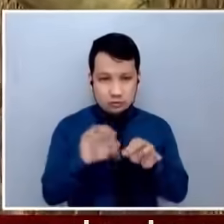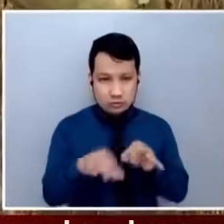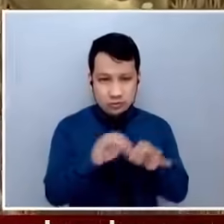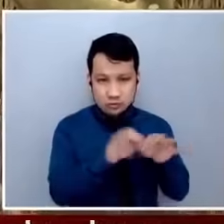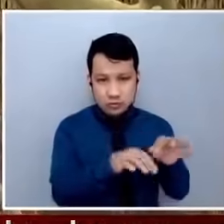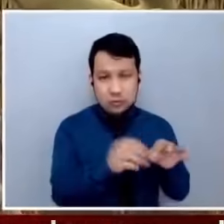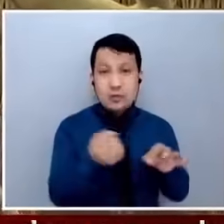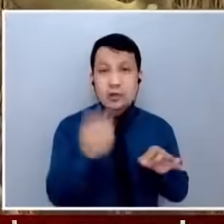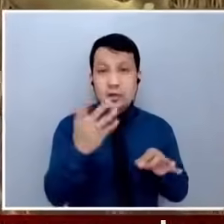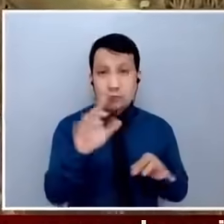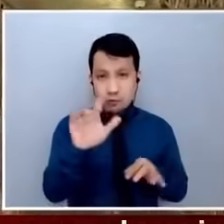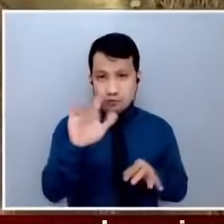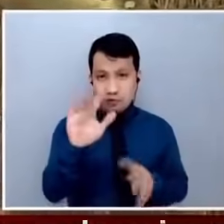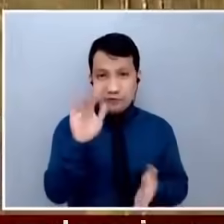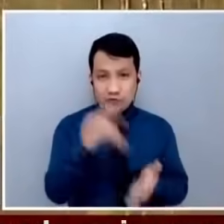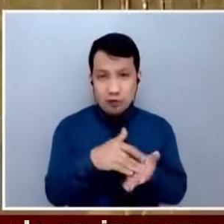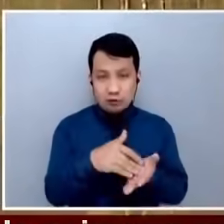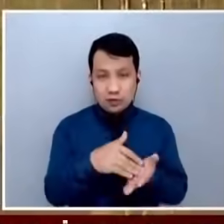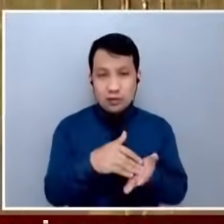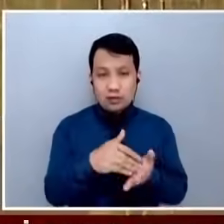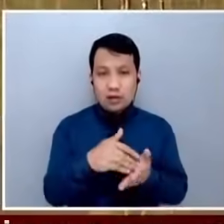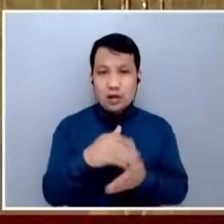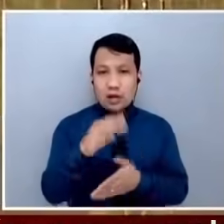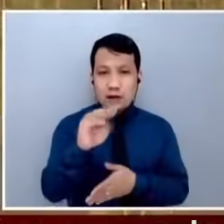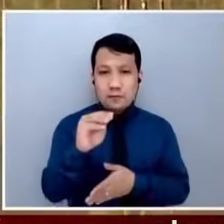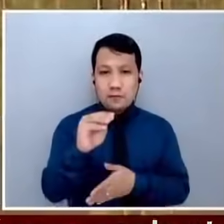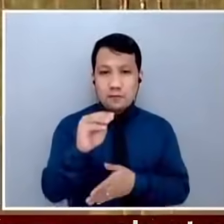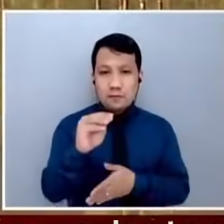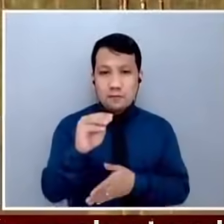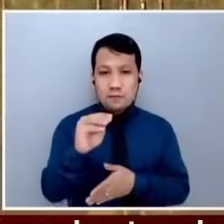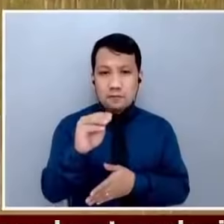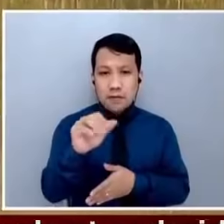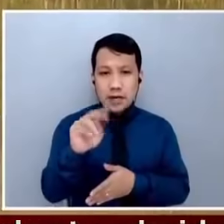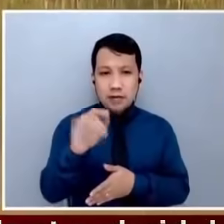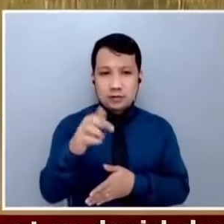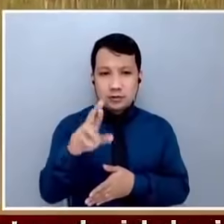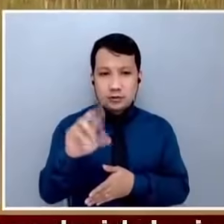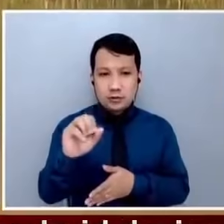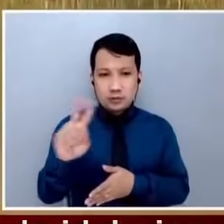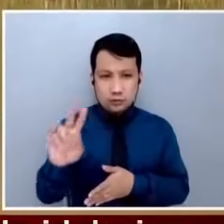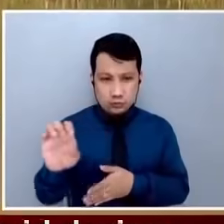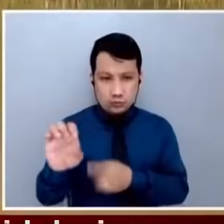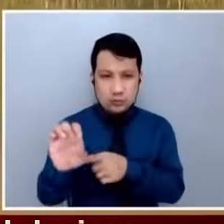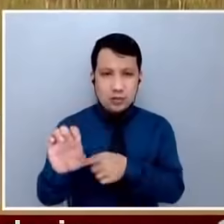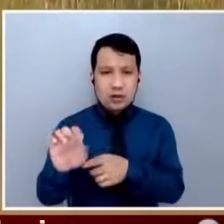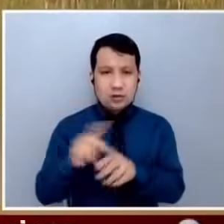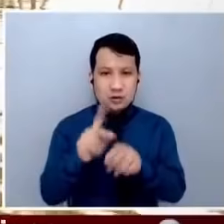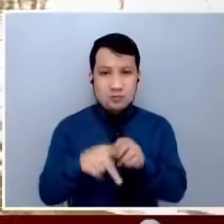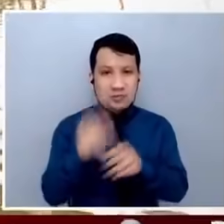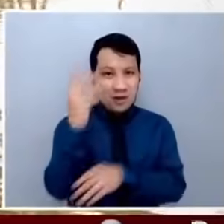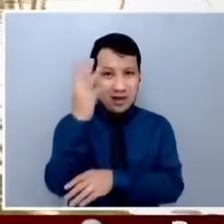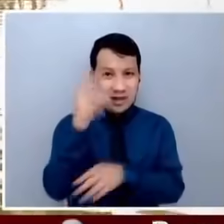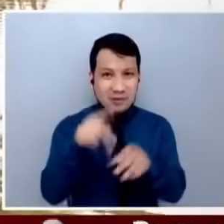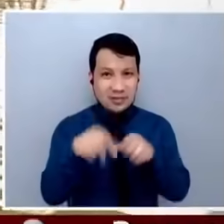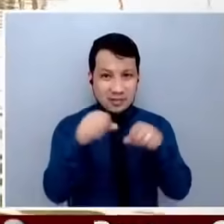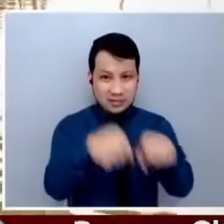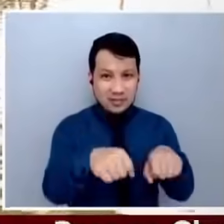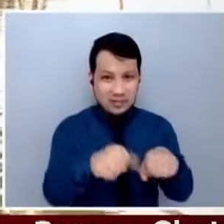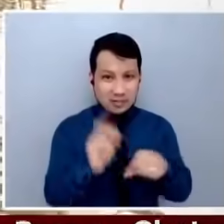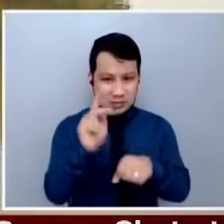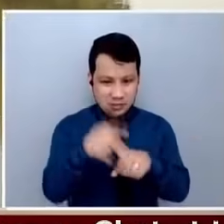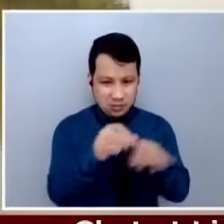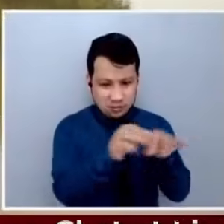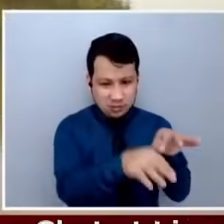ng 25,000 mangrove. Mahalaga ang mga bakawan dahil dito namumuhay ang iba't ibang hayop. Nakatutulong din